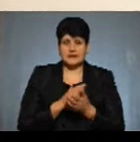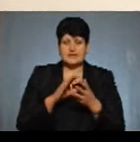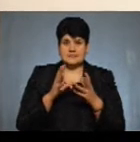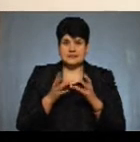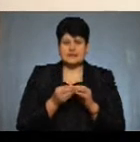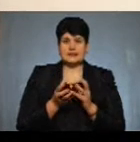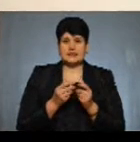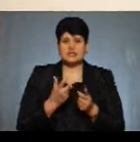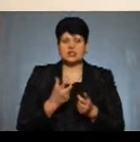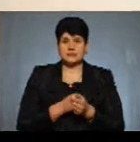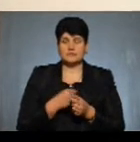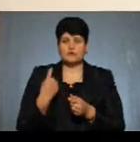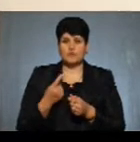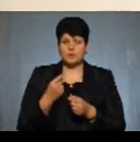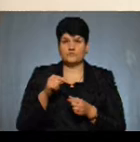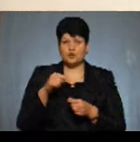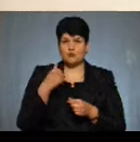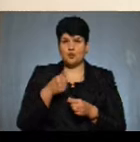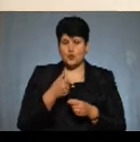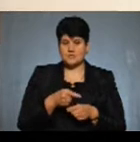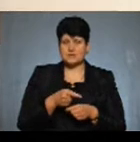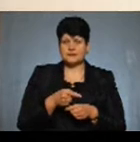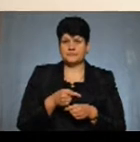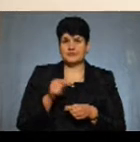взагалі кількість щеплених у нас по області в цьому році,